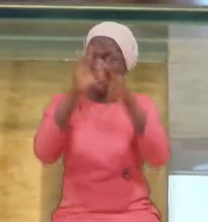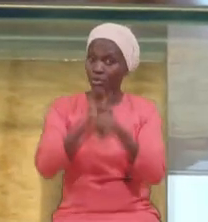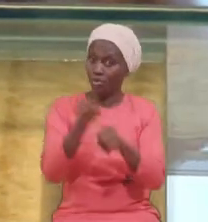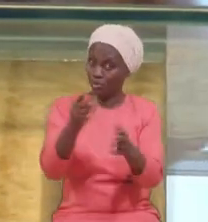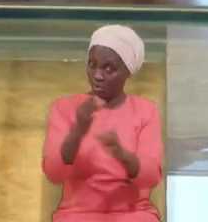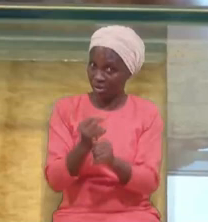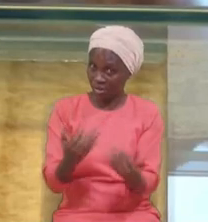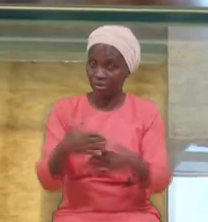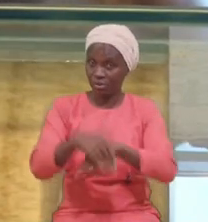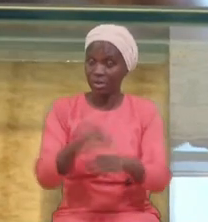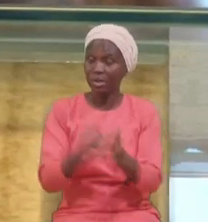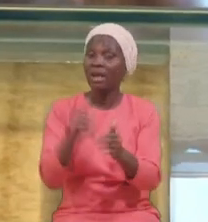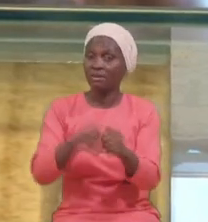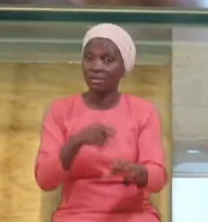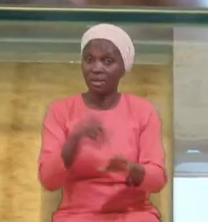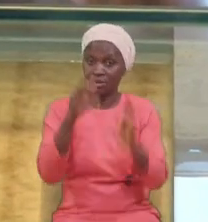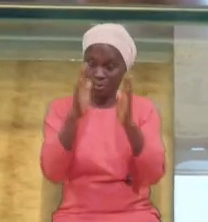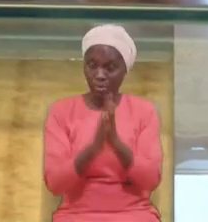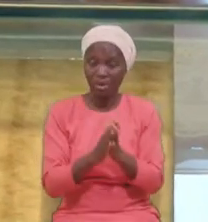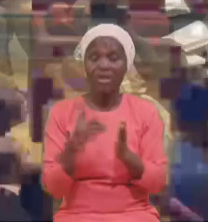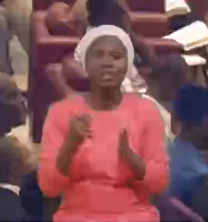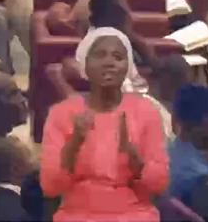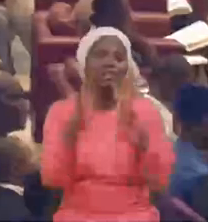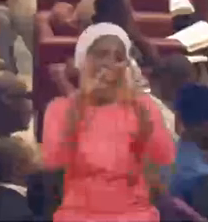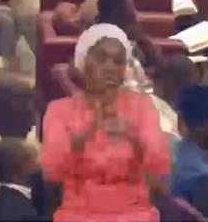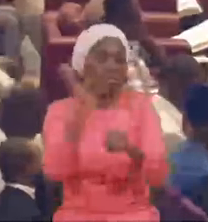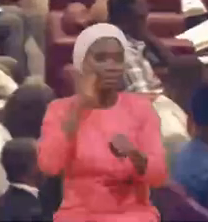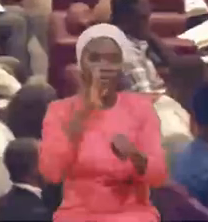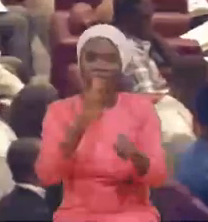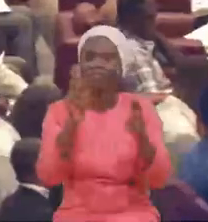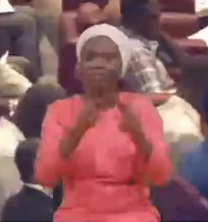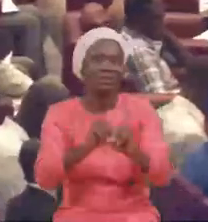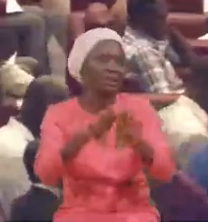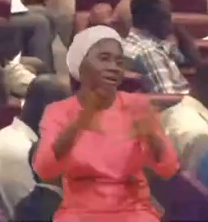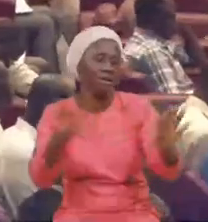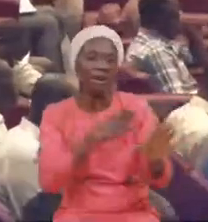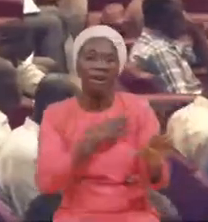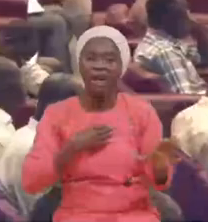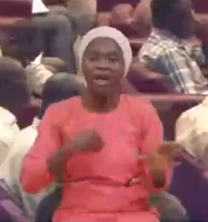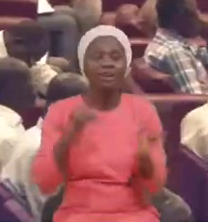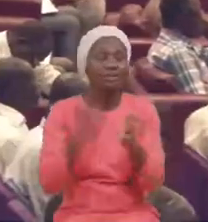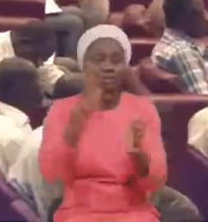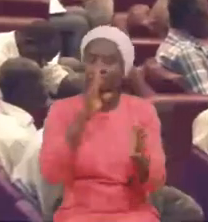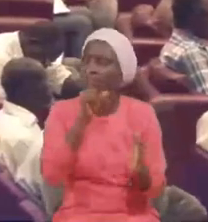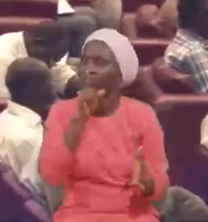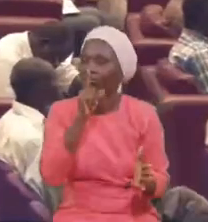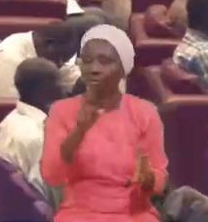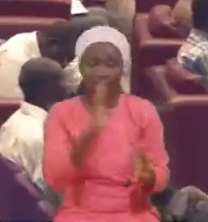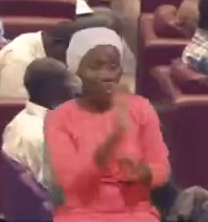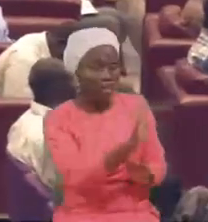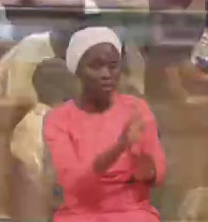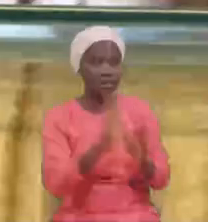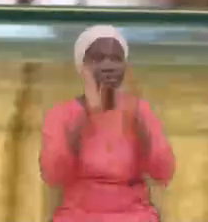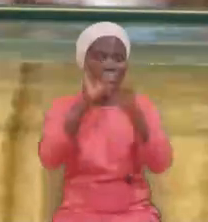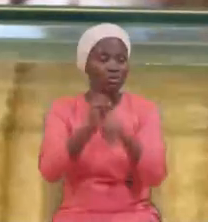miracle que vous aurez ce soir et à tout moment que vous priez, votre miracle sera vérifiable. Son miracle était réel.